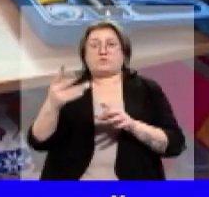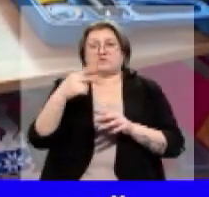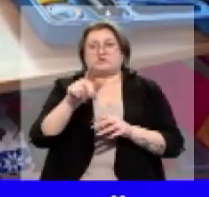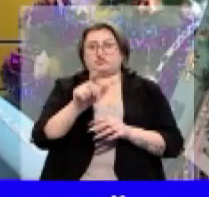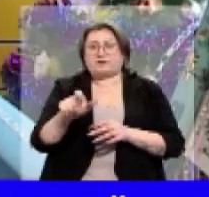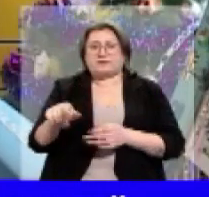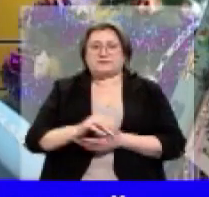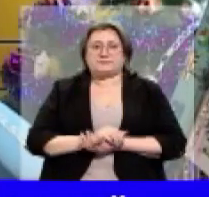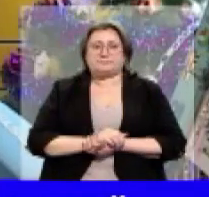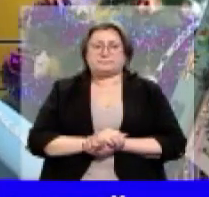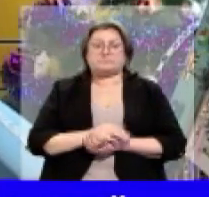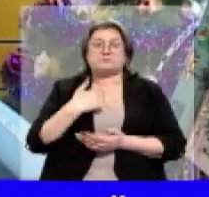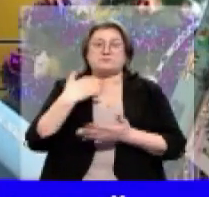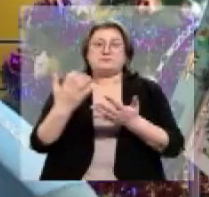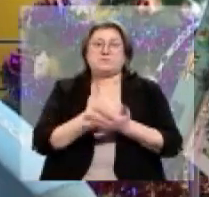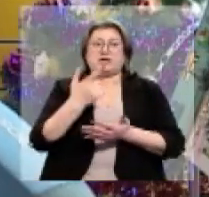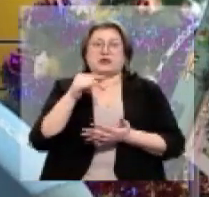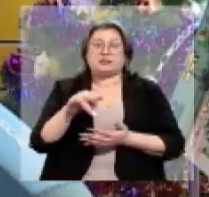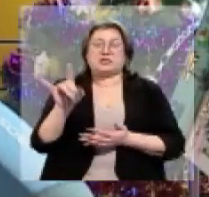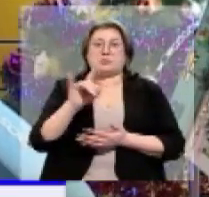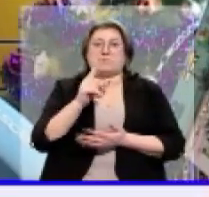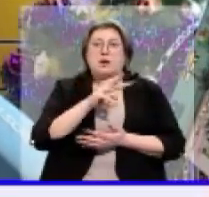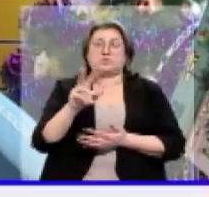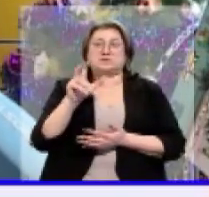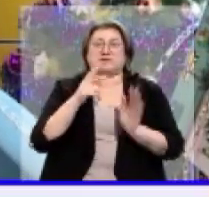20 человек. Я выиграла грант в размере